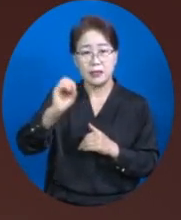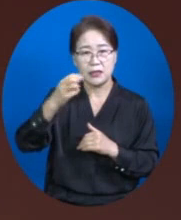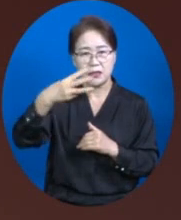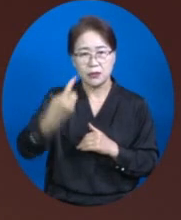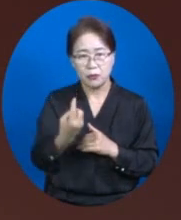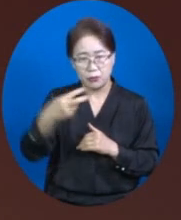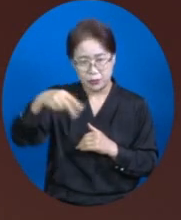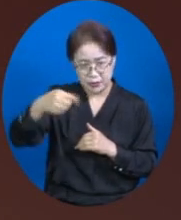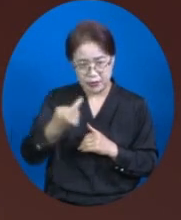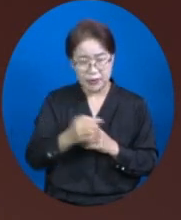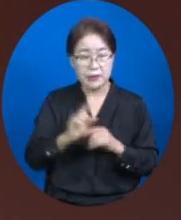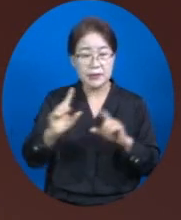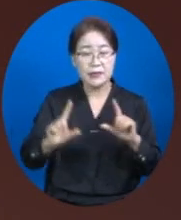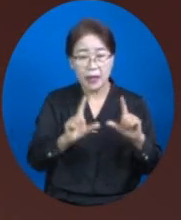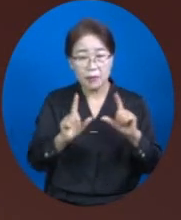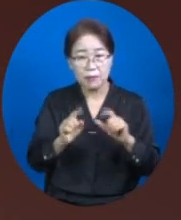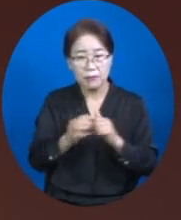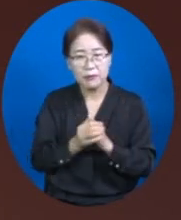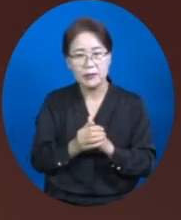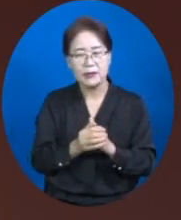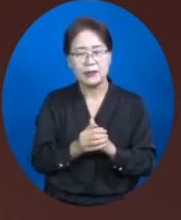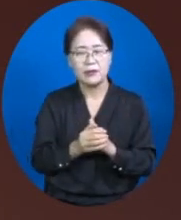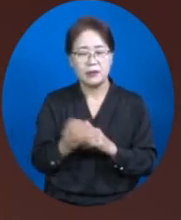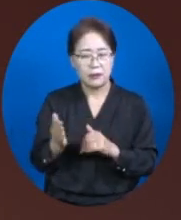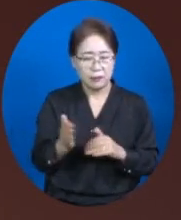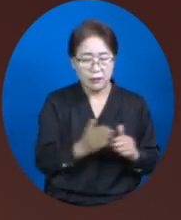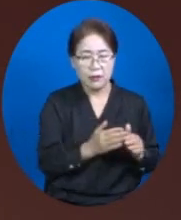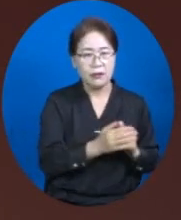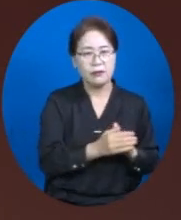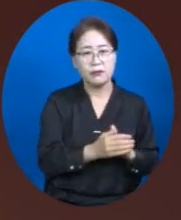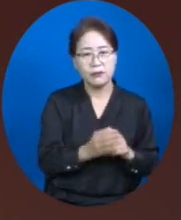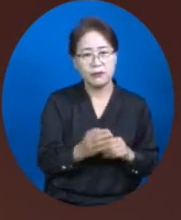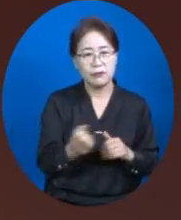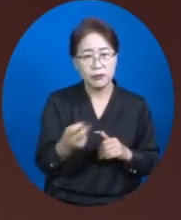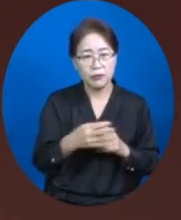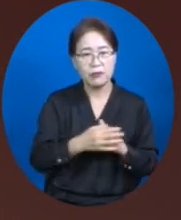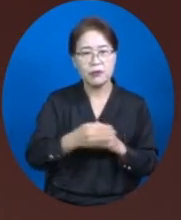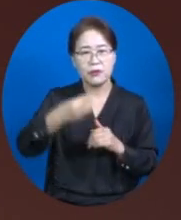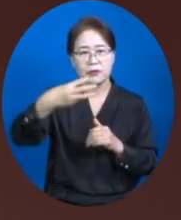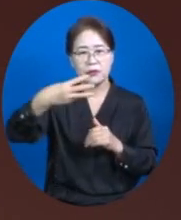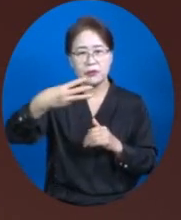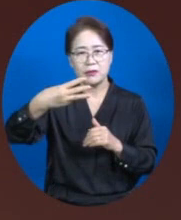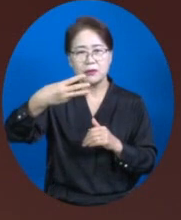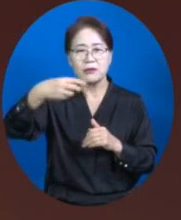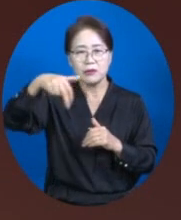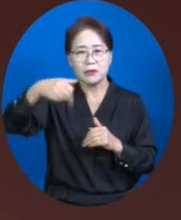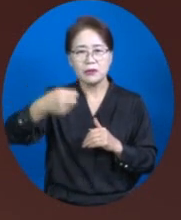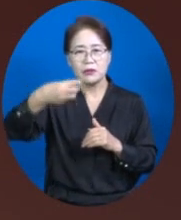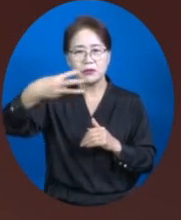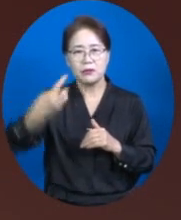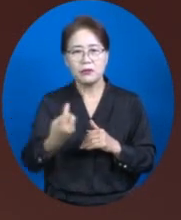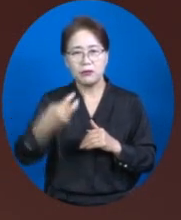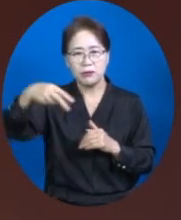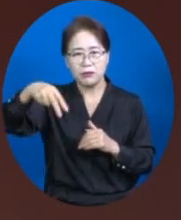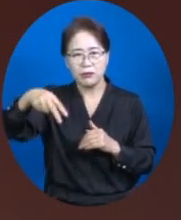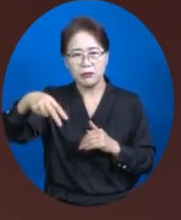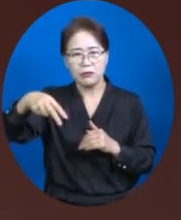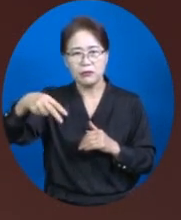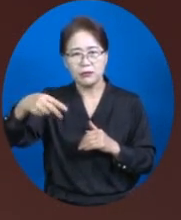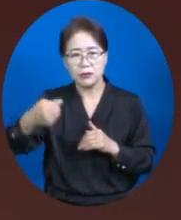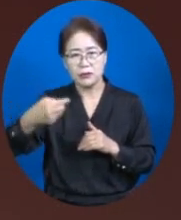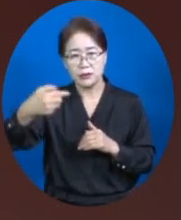것입니다 크로노스의 시간을 카이로스의 시간으로 승화시켜서 살아간다는